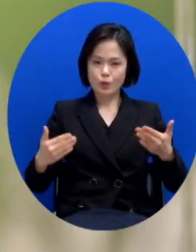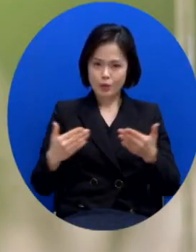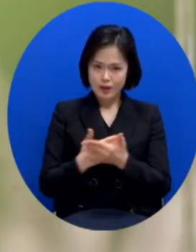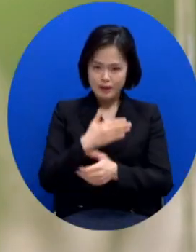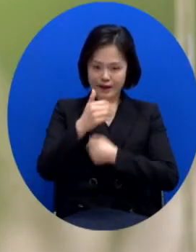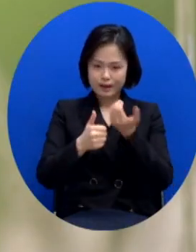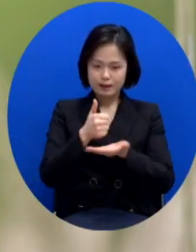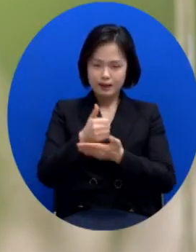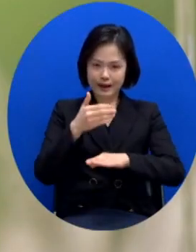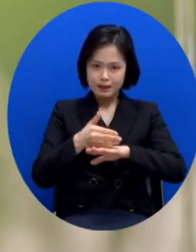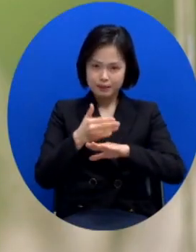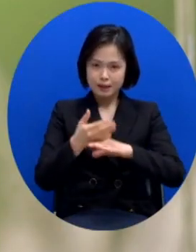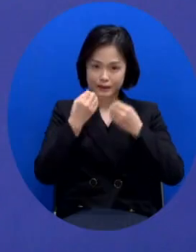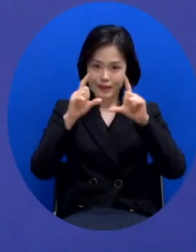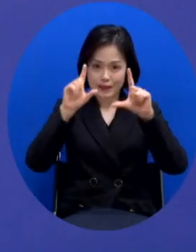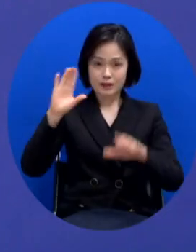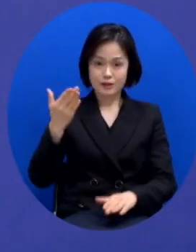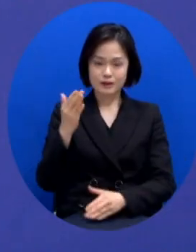했습니다